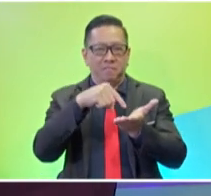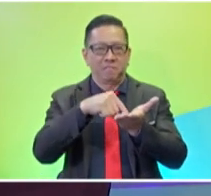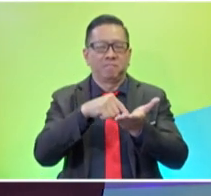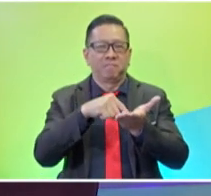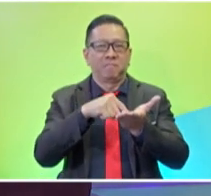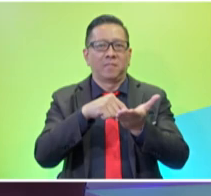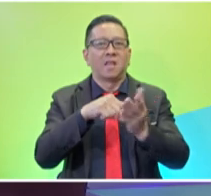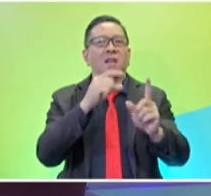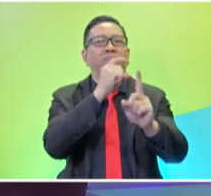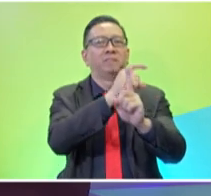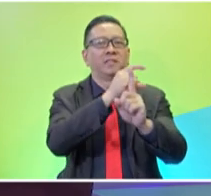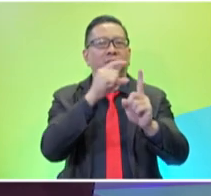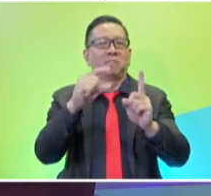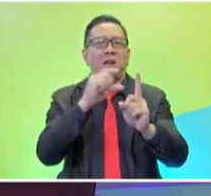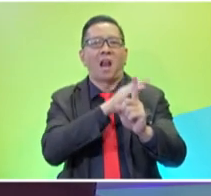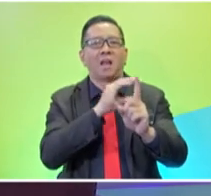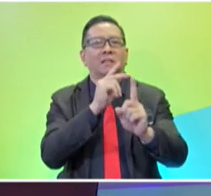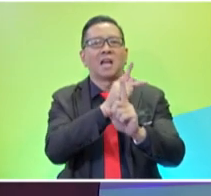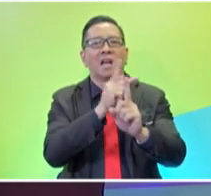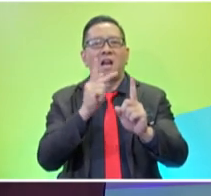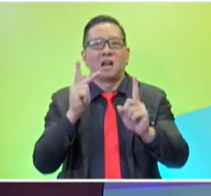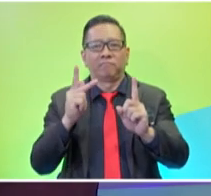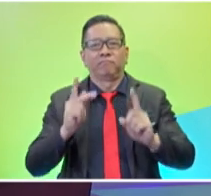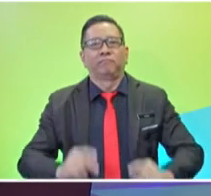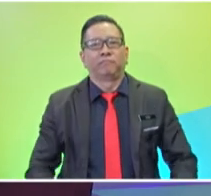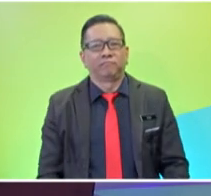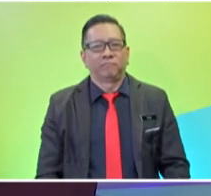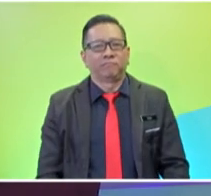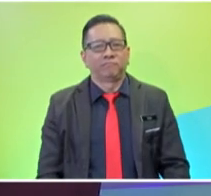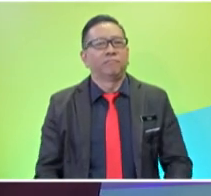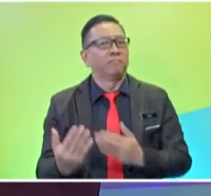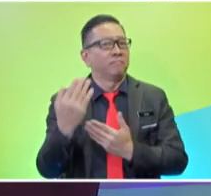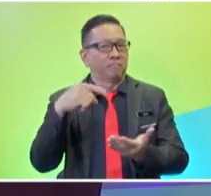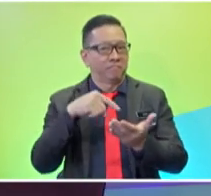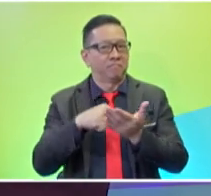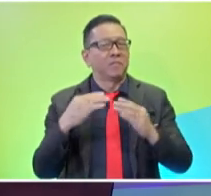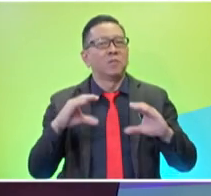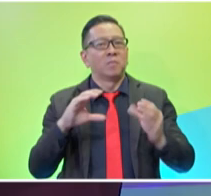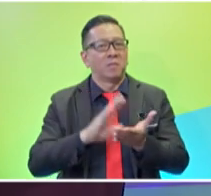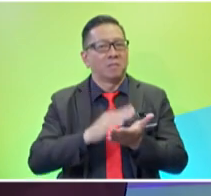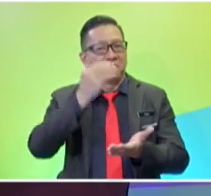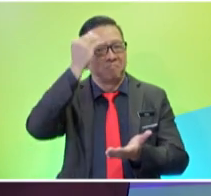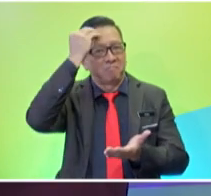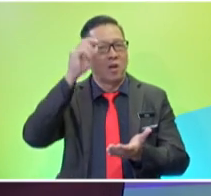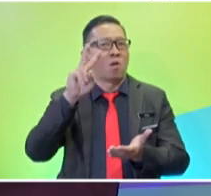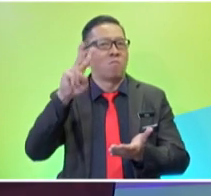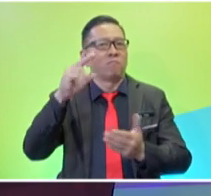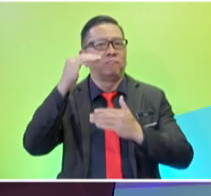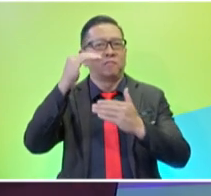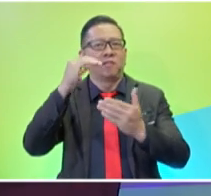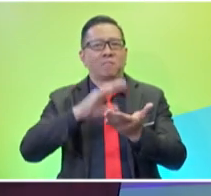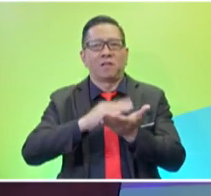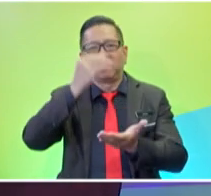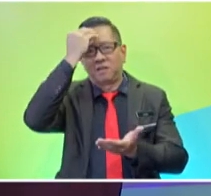adalah nisbah dan kadar Oke Di mana kita akan eee coba belajar kehidupan pembelajaran yaitu yang